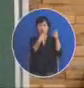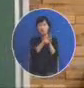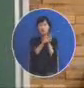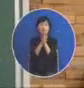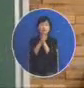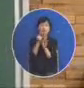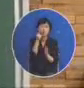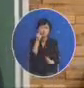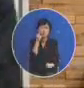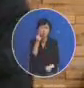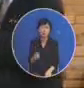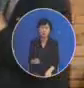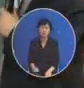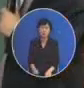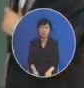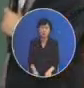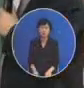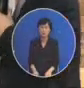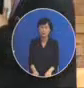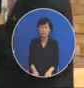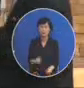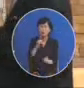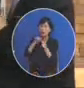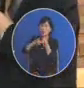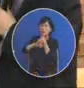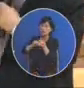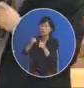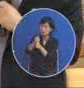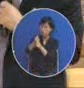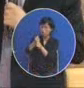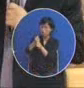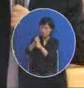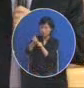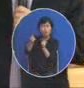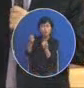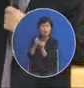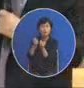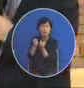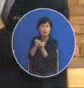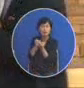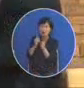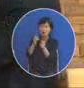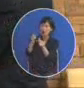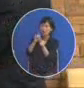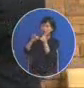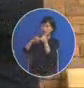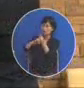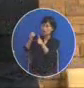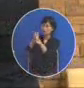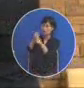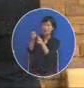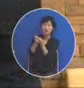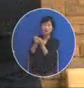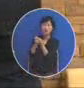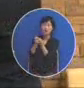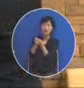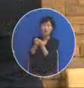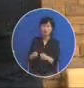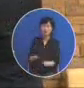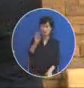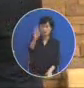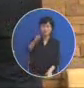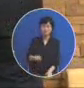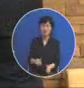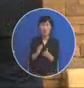말입니까? How? 하나님의 언약을 어떻게 잡냐고 하니까 하나님 나를 정말 생을 거는